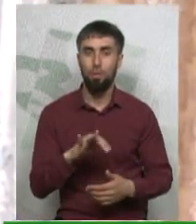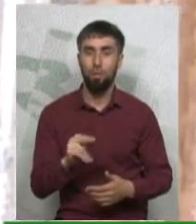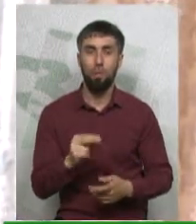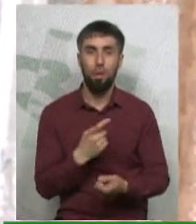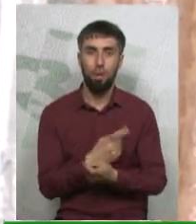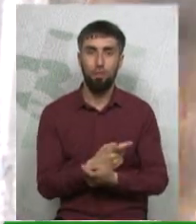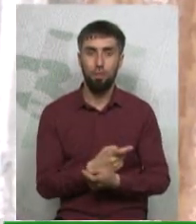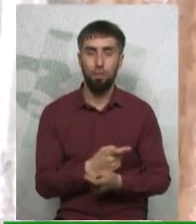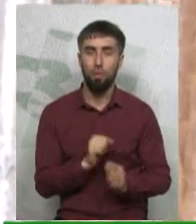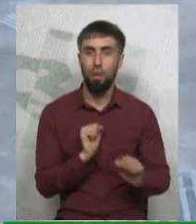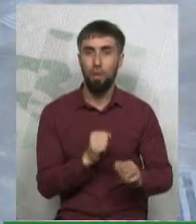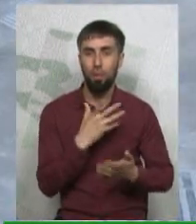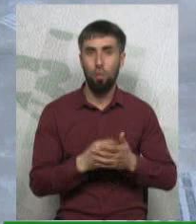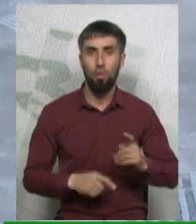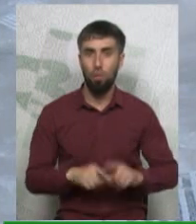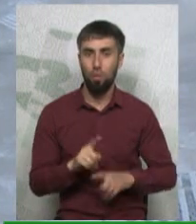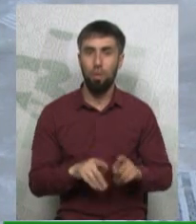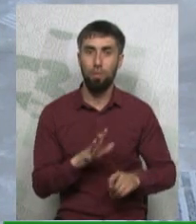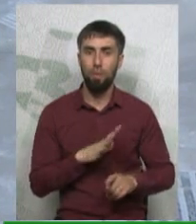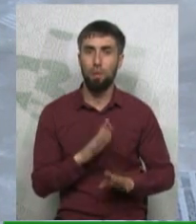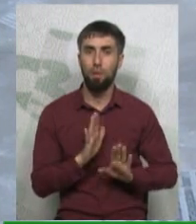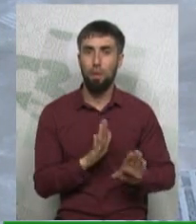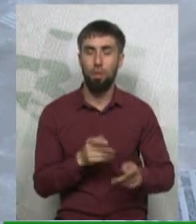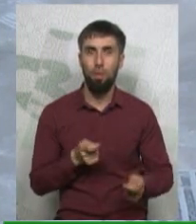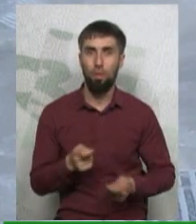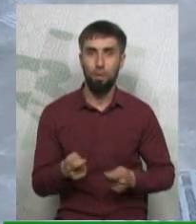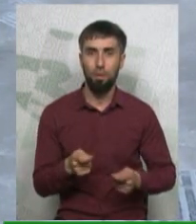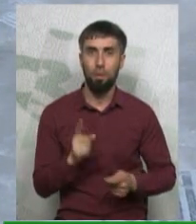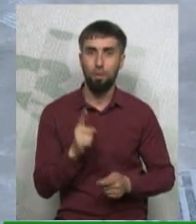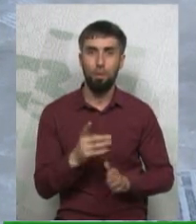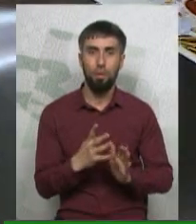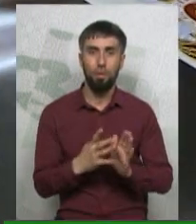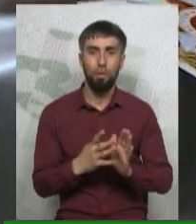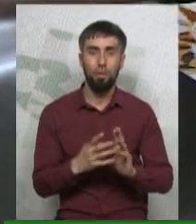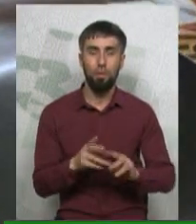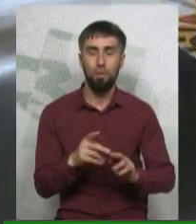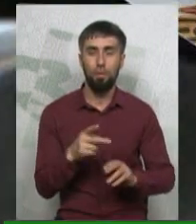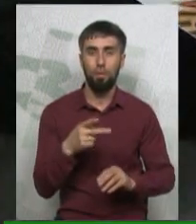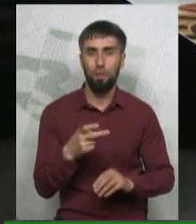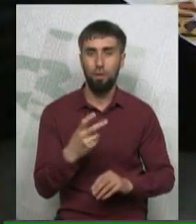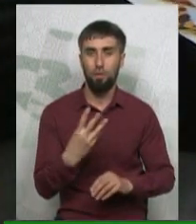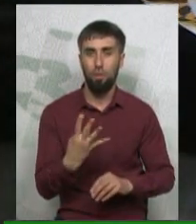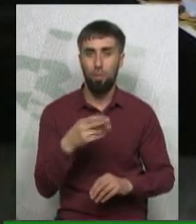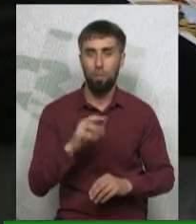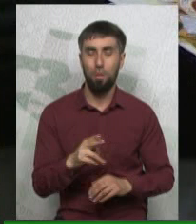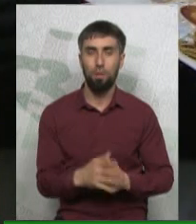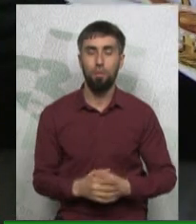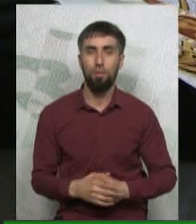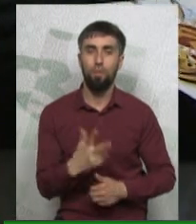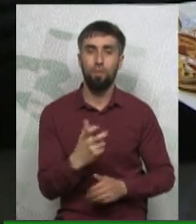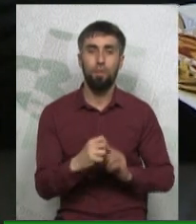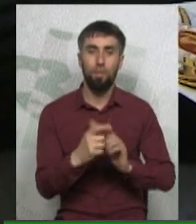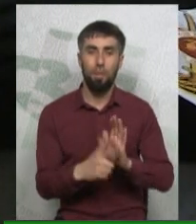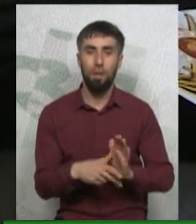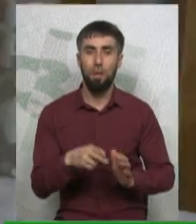и самоотверженно защищал свою родину. Был заместителем командира 1234-го стрелкового полка 370-й